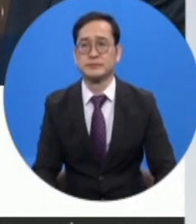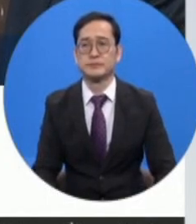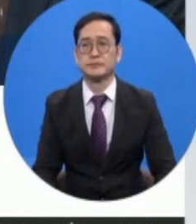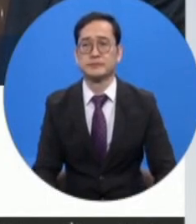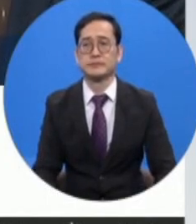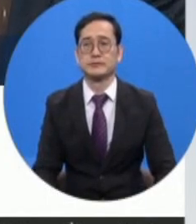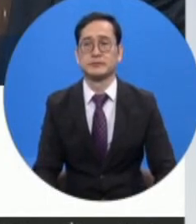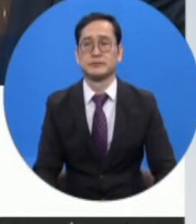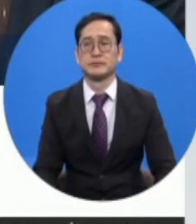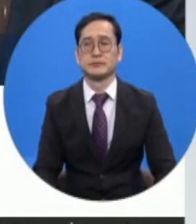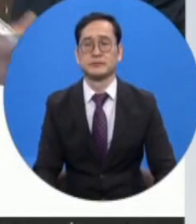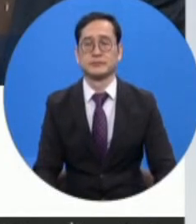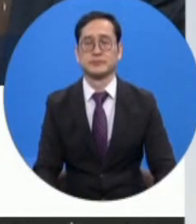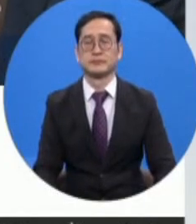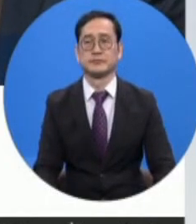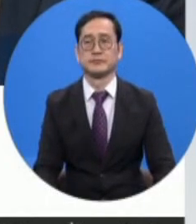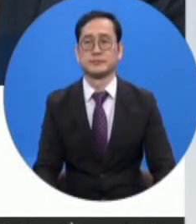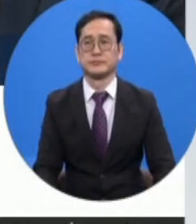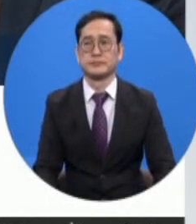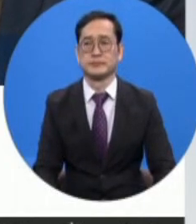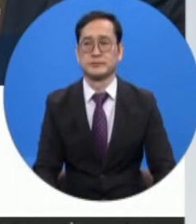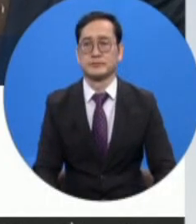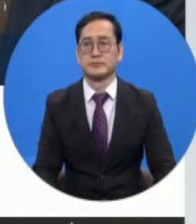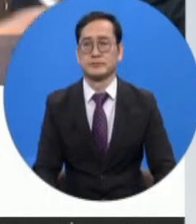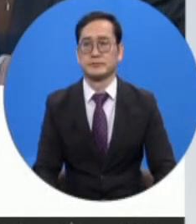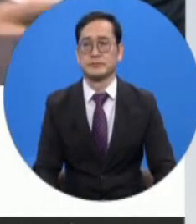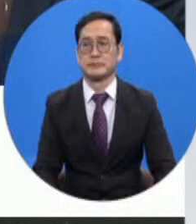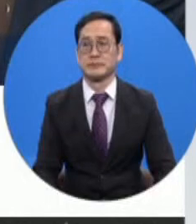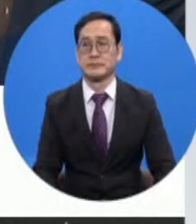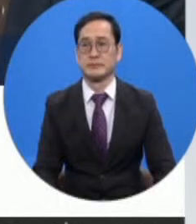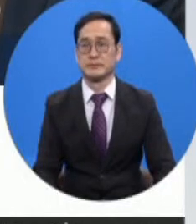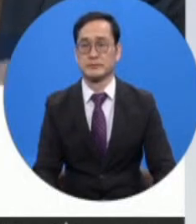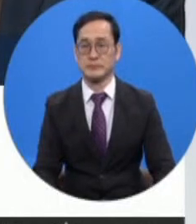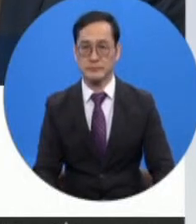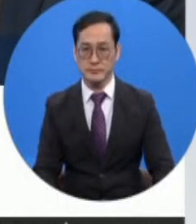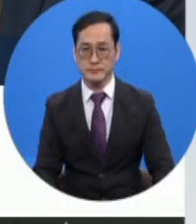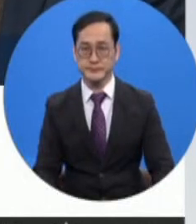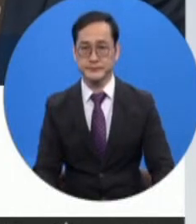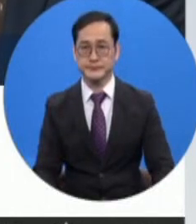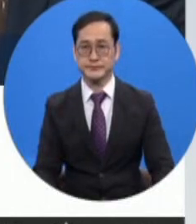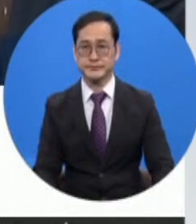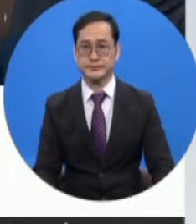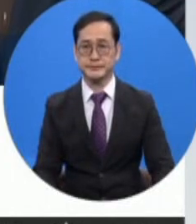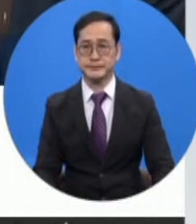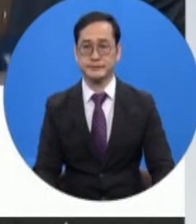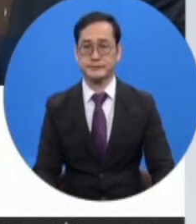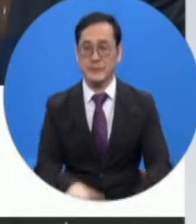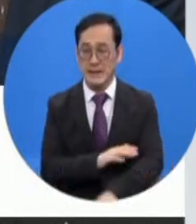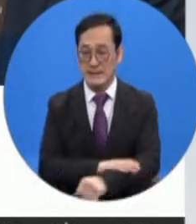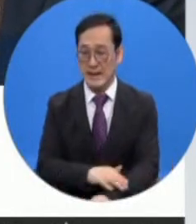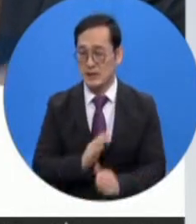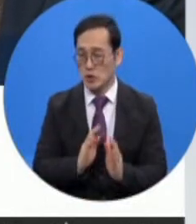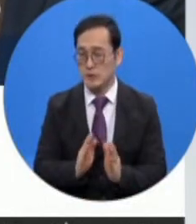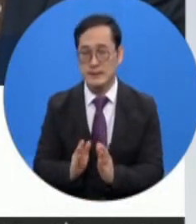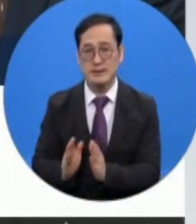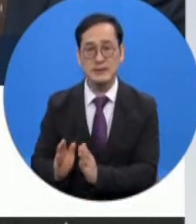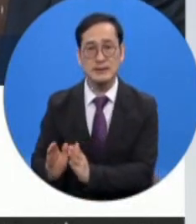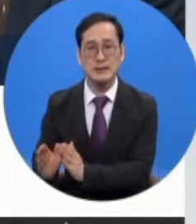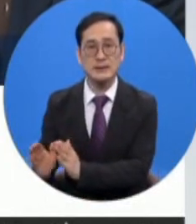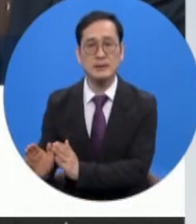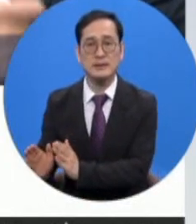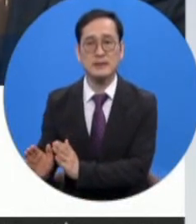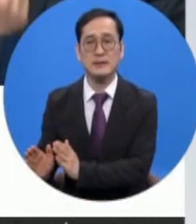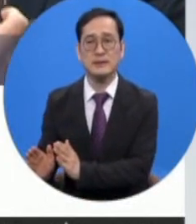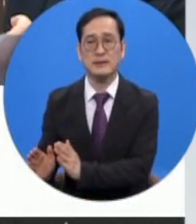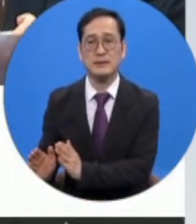좀 어떻게 보면 이제 초기 대응에 좀 미흡함이 있었지만 지금이라도 정리를 좀 해야 된다 이런 생각이 들고 그런 점에서 사실 제일 중요한 건